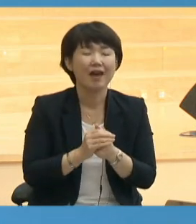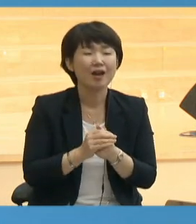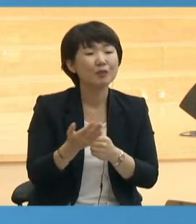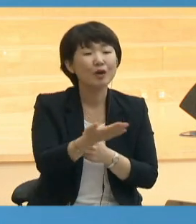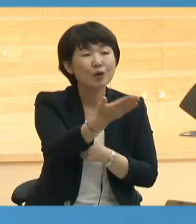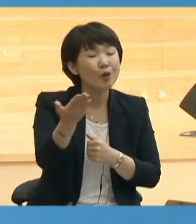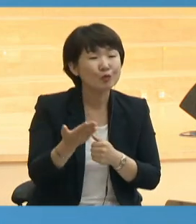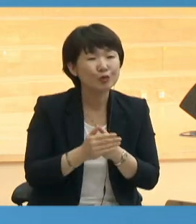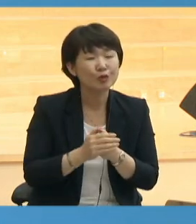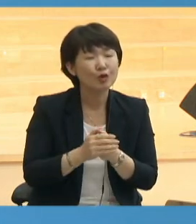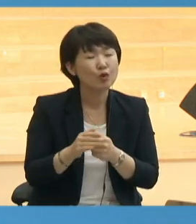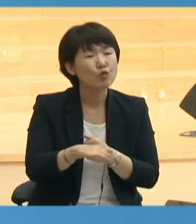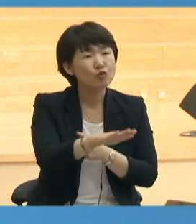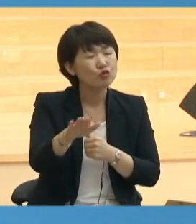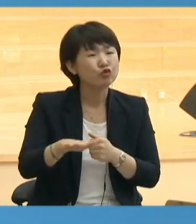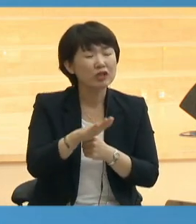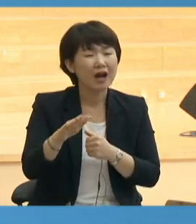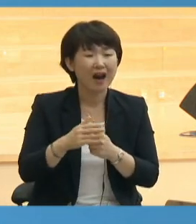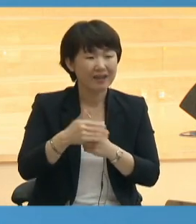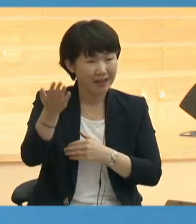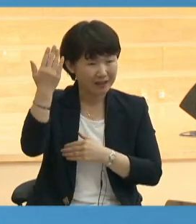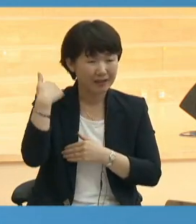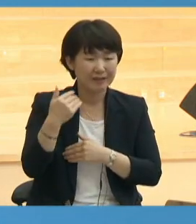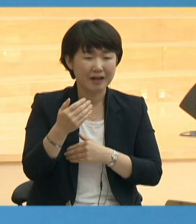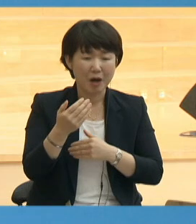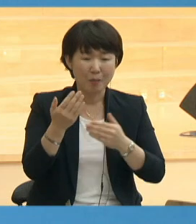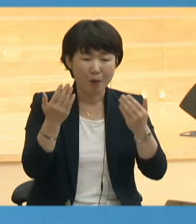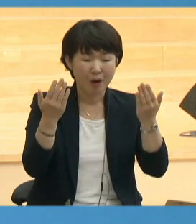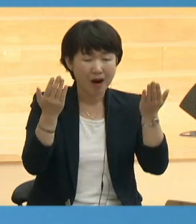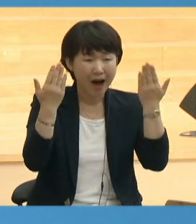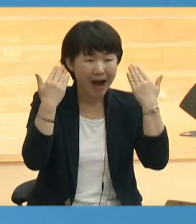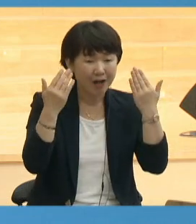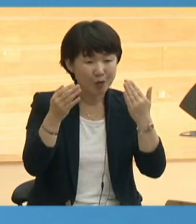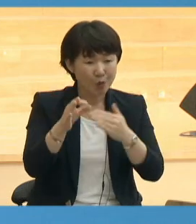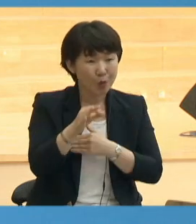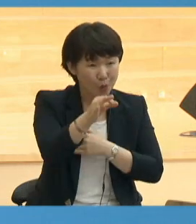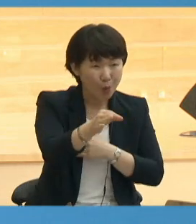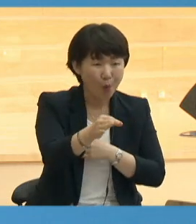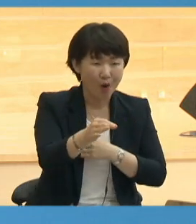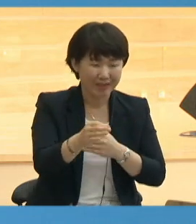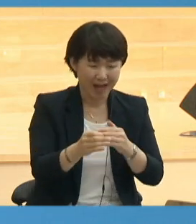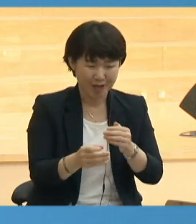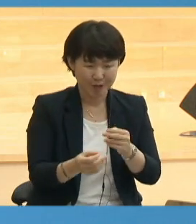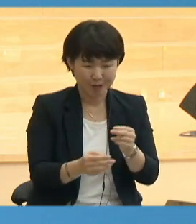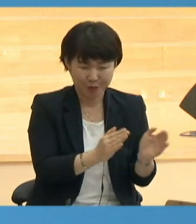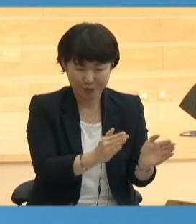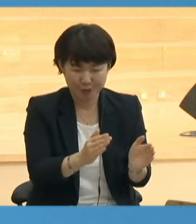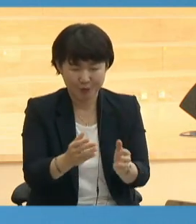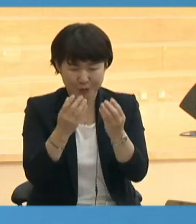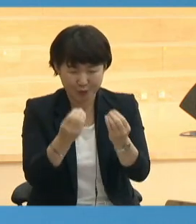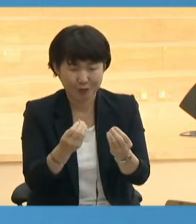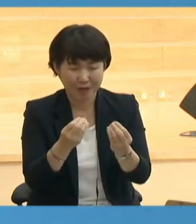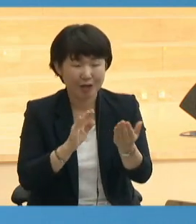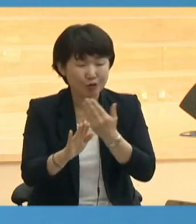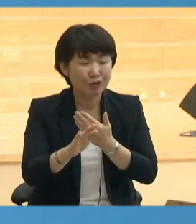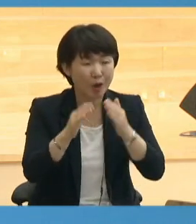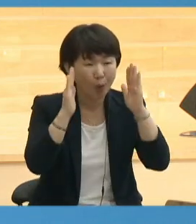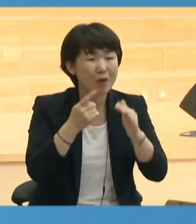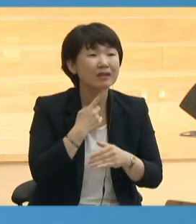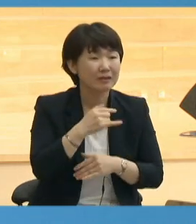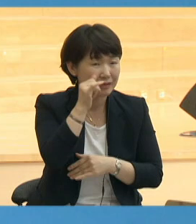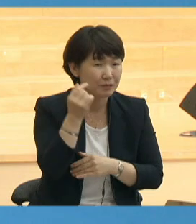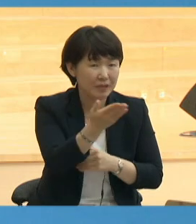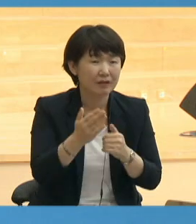우리가 학비 다 말에 내놓고 공부한 적 있나 솔직 언제나 학교는 뭐 잘랐어요